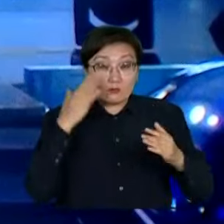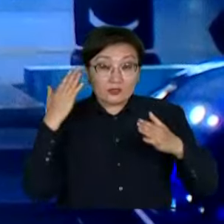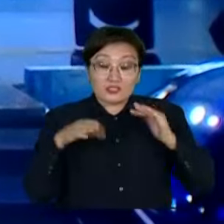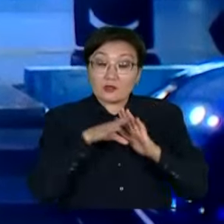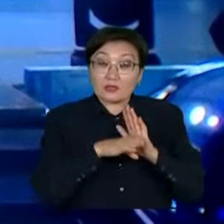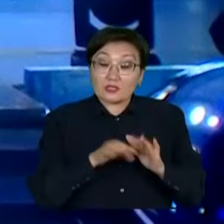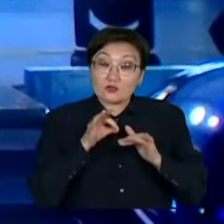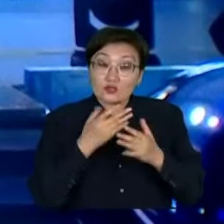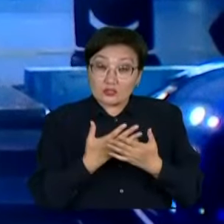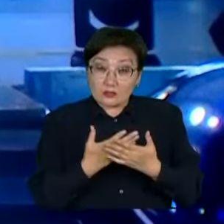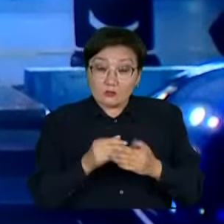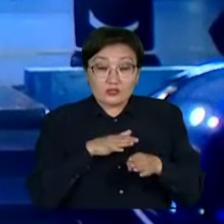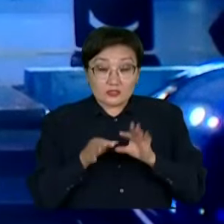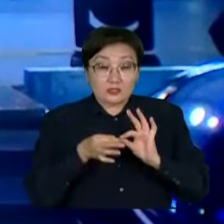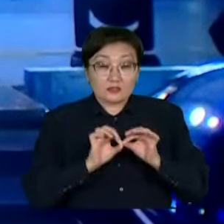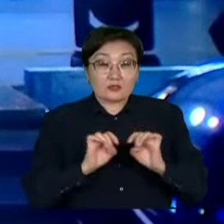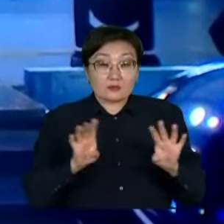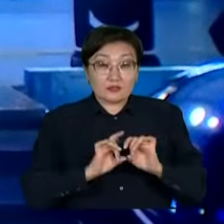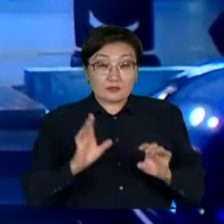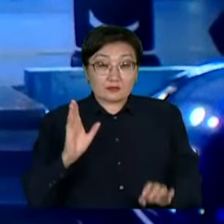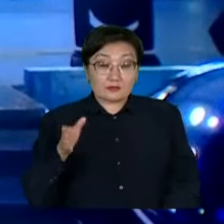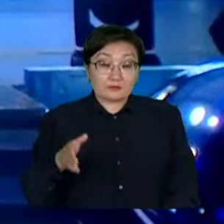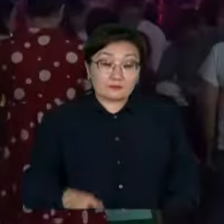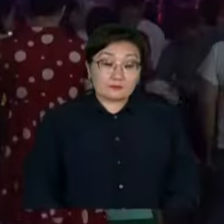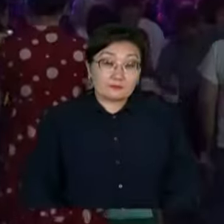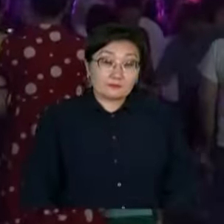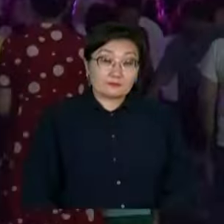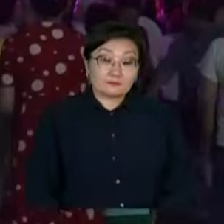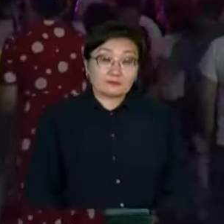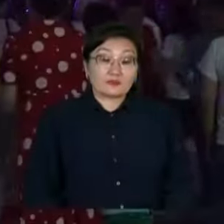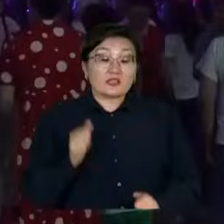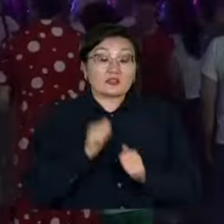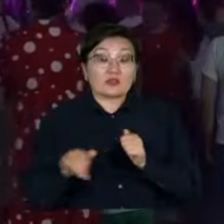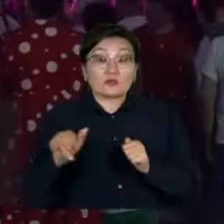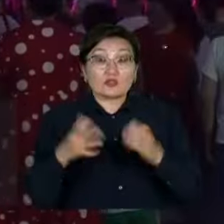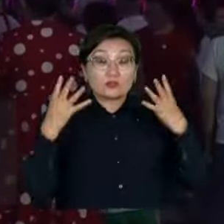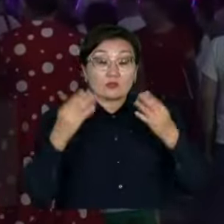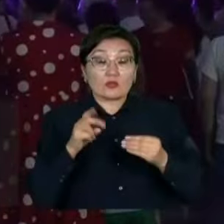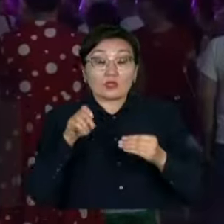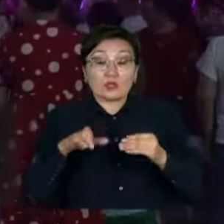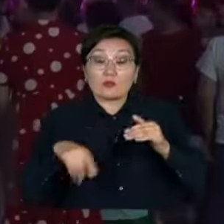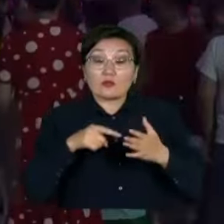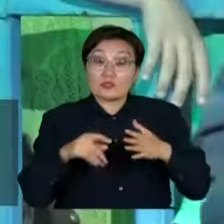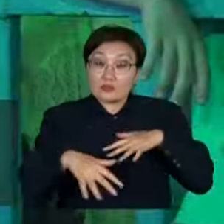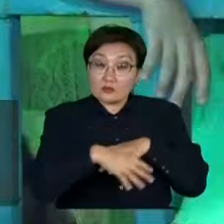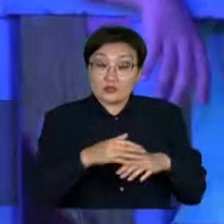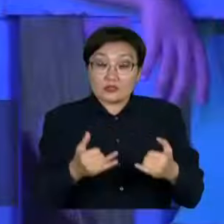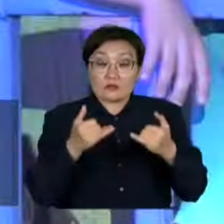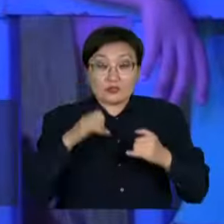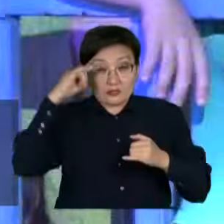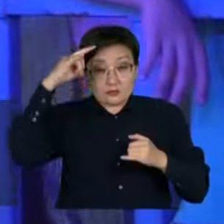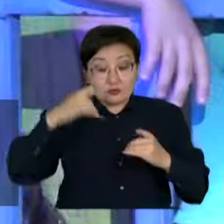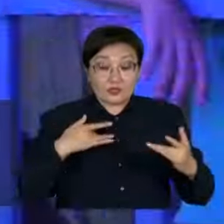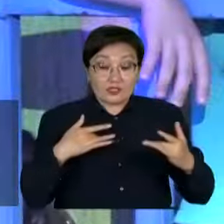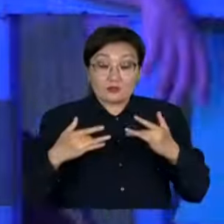бағдарламалар ұйымдастырылды. Толығырақ тілші материалында. Әр сенбі Қонаев қаласының тұрғындары мен қонақтары отандық